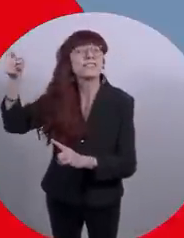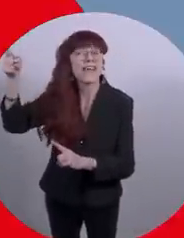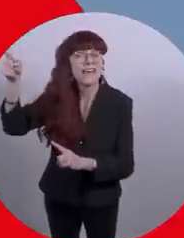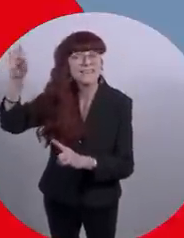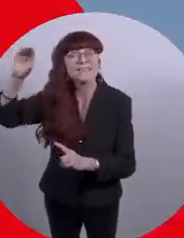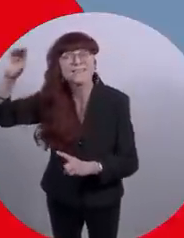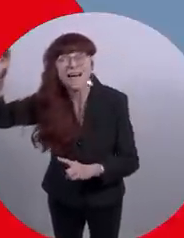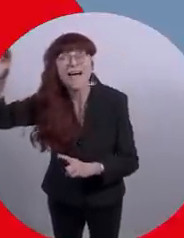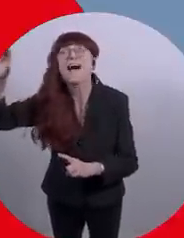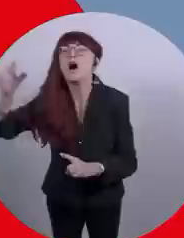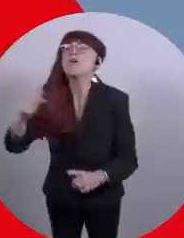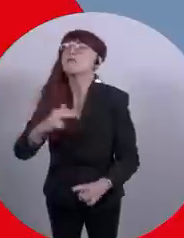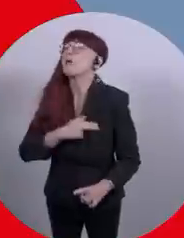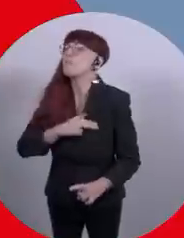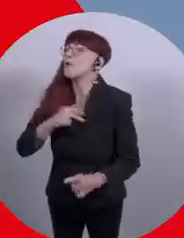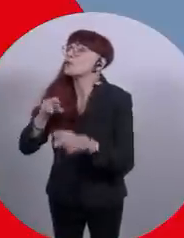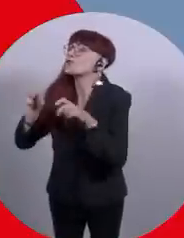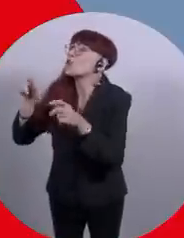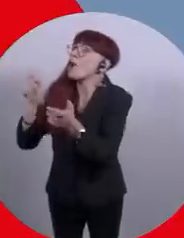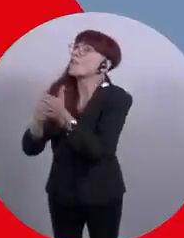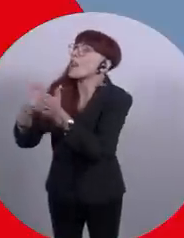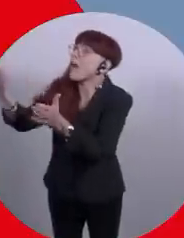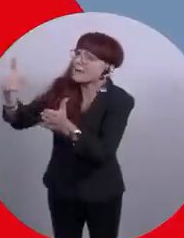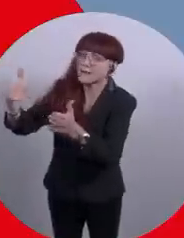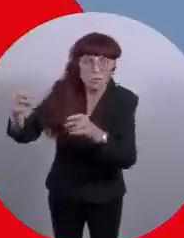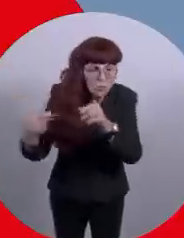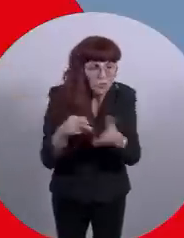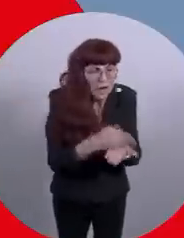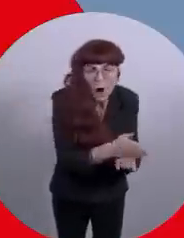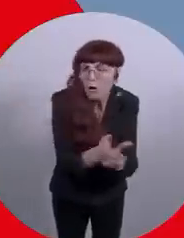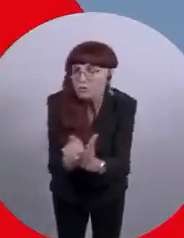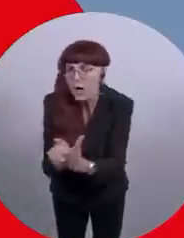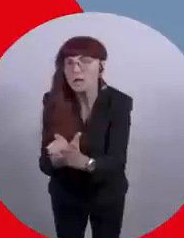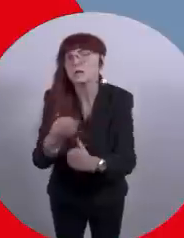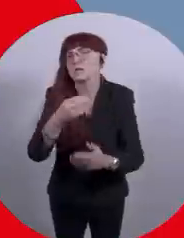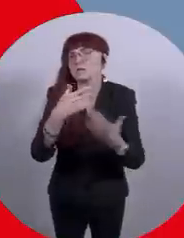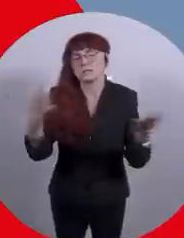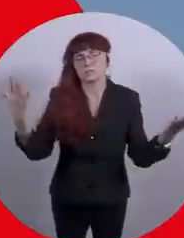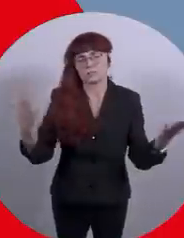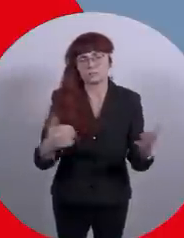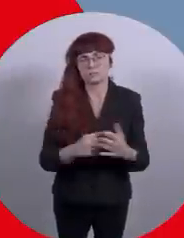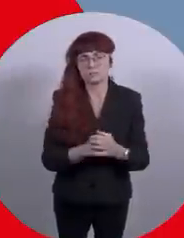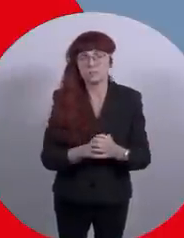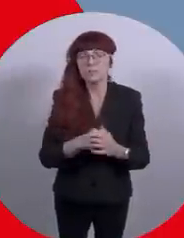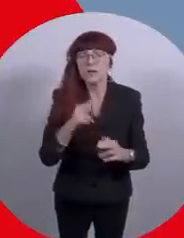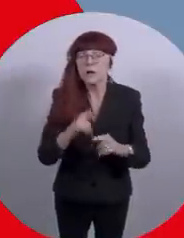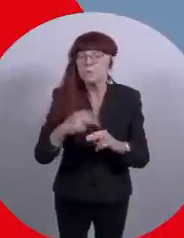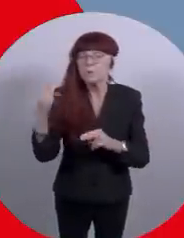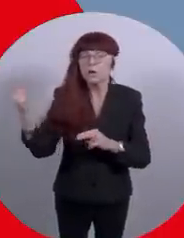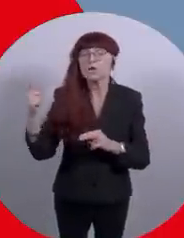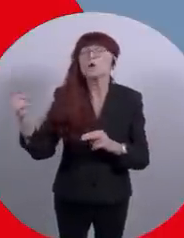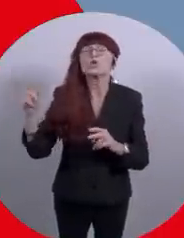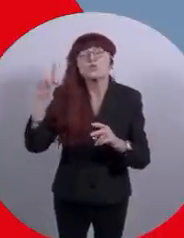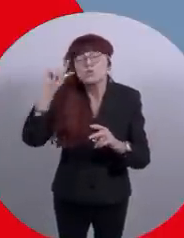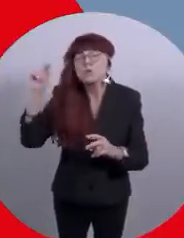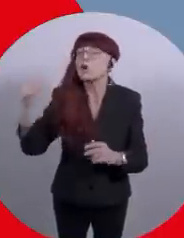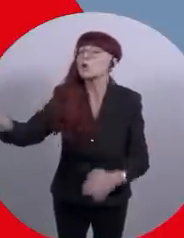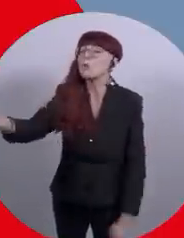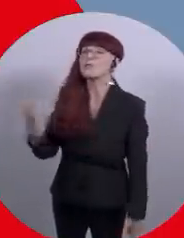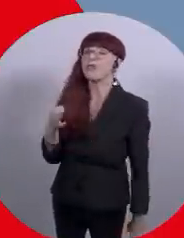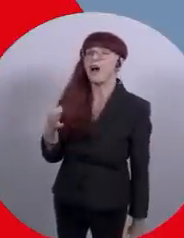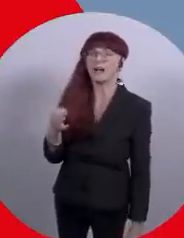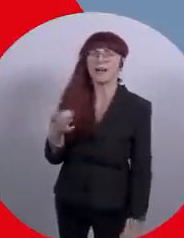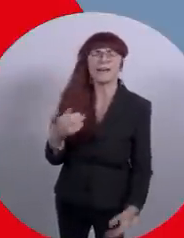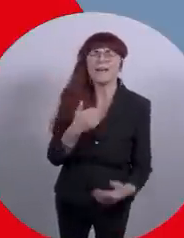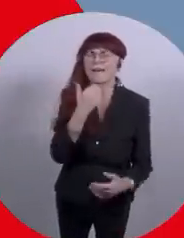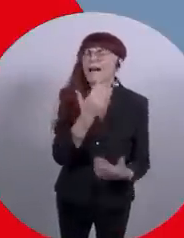Vermögensbesteuerung umhängt und ich sage euch was Sie vielleicht weil werde auch immer diese Frage zurückweisen die sofort uns gestellt werden Wurst